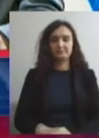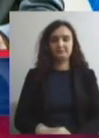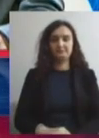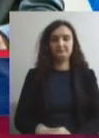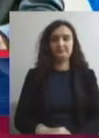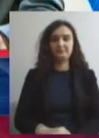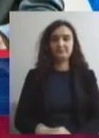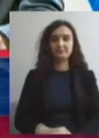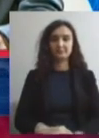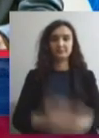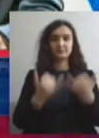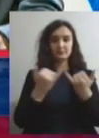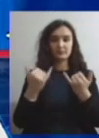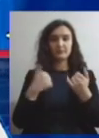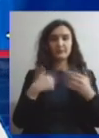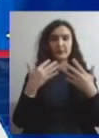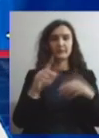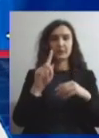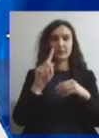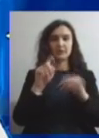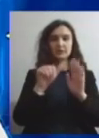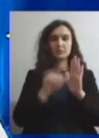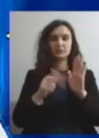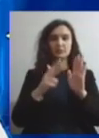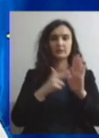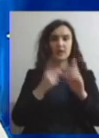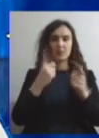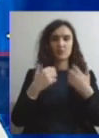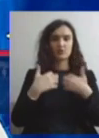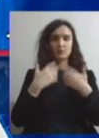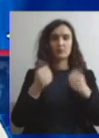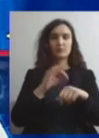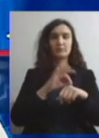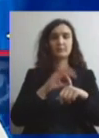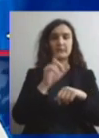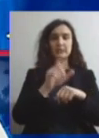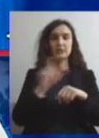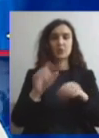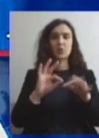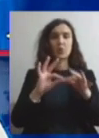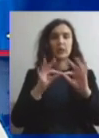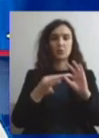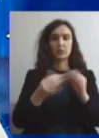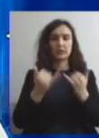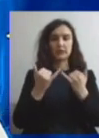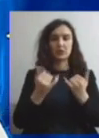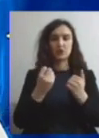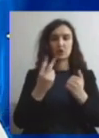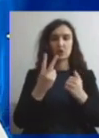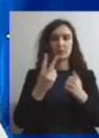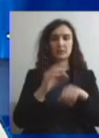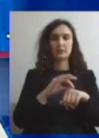დღესდღეობით ჩვენ უკვე გვყავს 168 გამოჯანმრთელებული პაციენტი. კონკრეტულად დღეს 12 პაციენტი